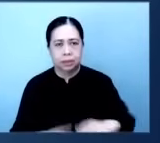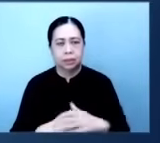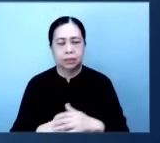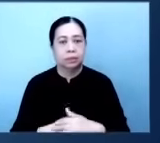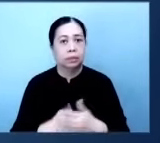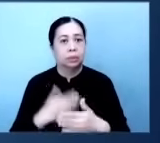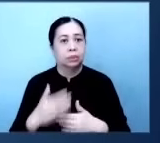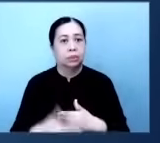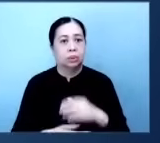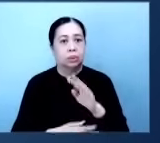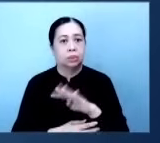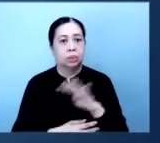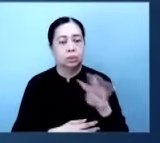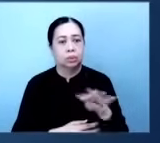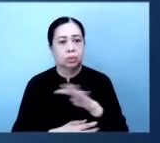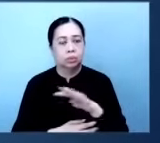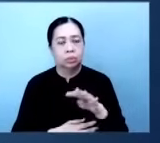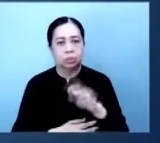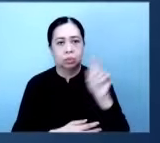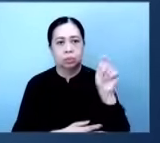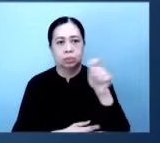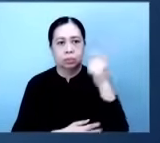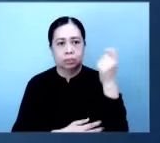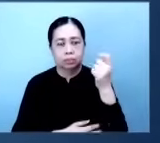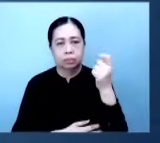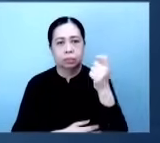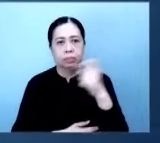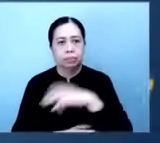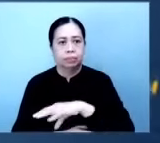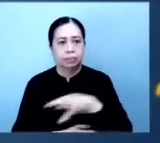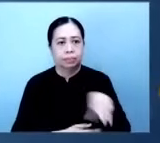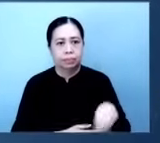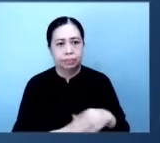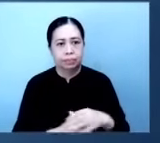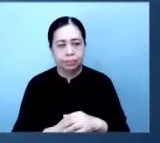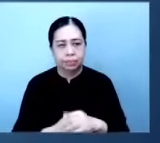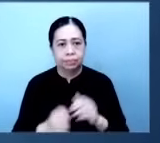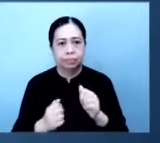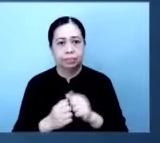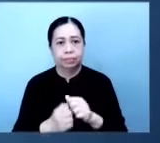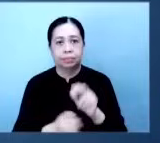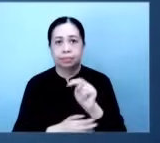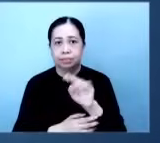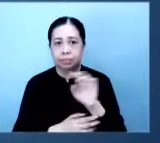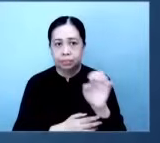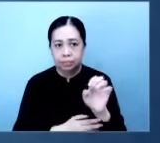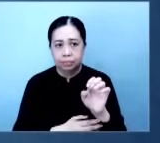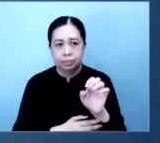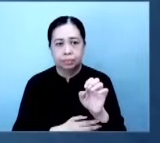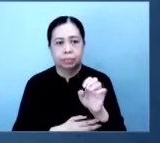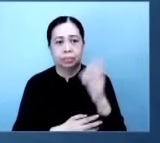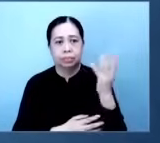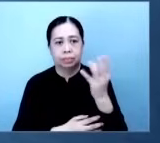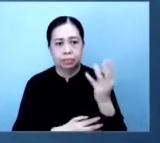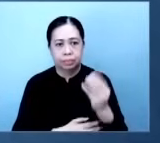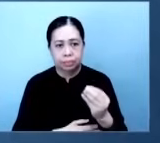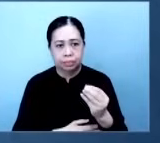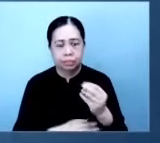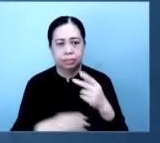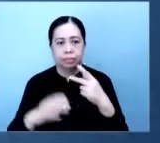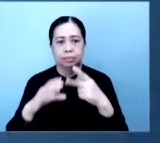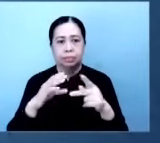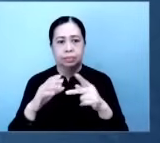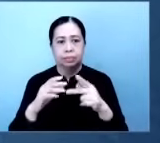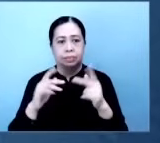Celsius naman ang heat index sa Tuguegarao City sa Cagayan, pati na sa Nueva Ecija, Tanawan, Batangas, Puerto Princesa